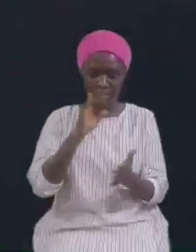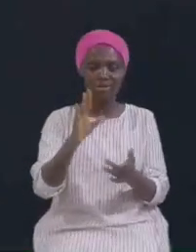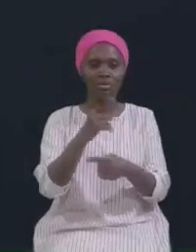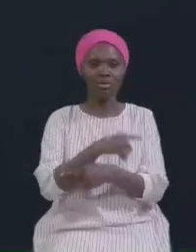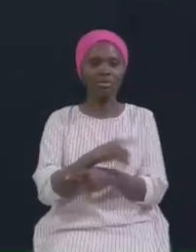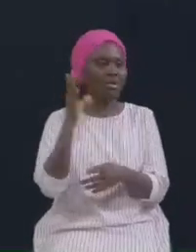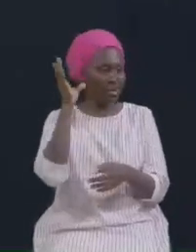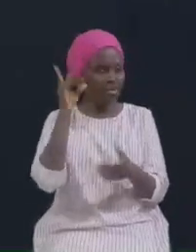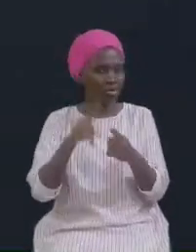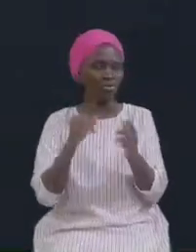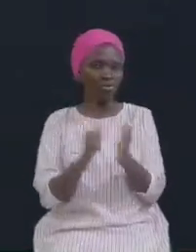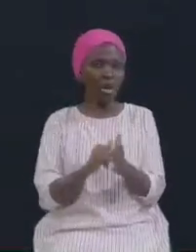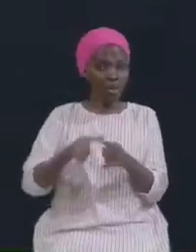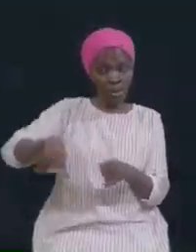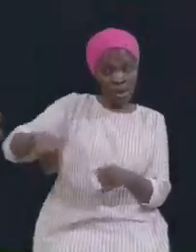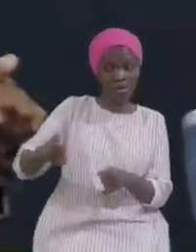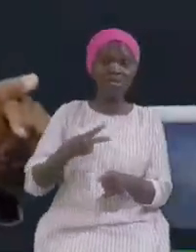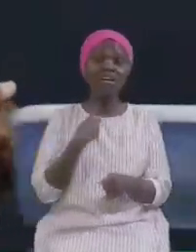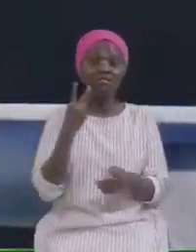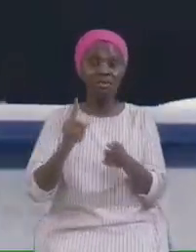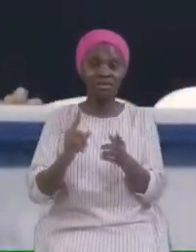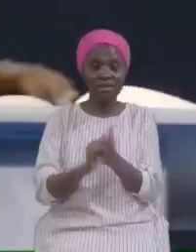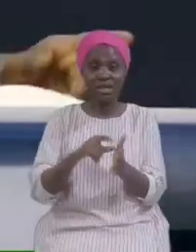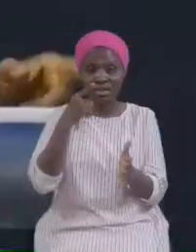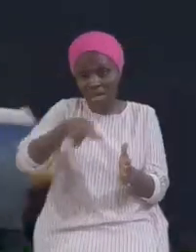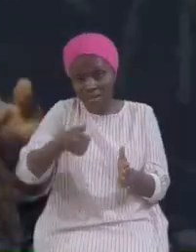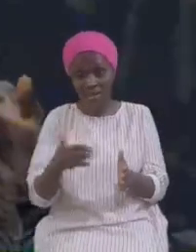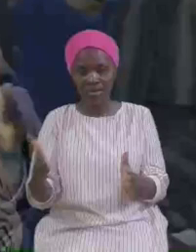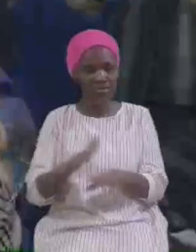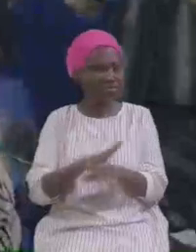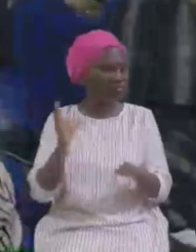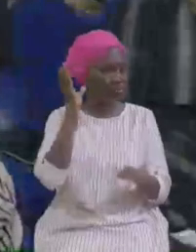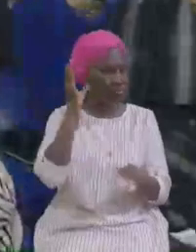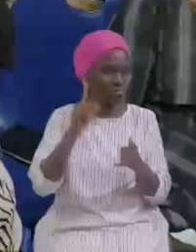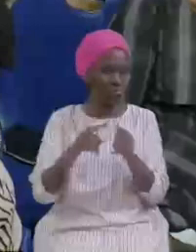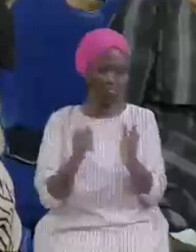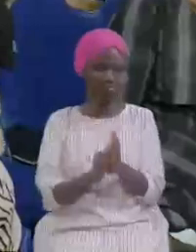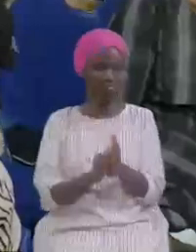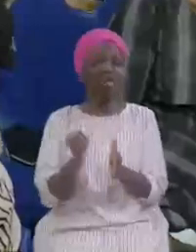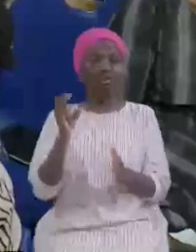la voix qui dit autre chose, tu ne dois pas écouter cette voix. Alors, il dit,